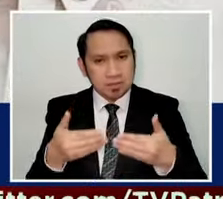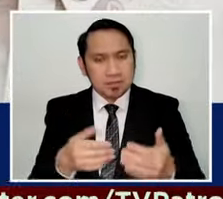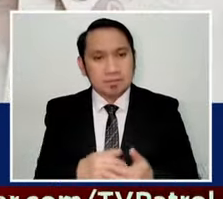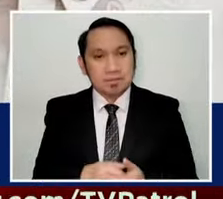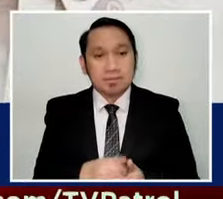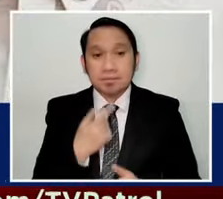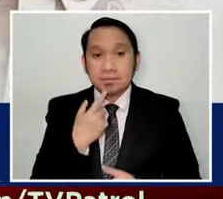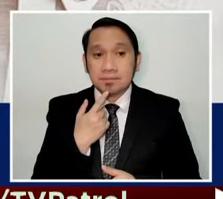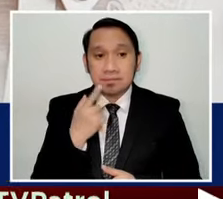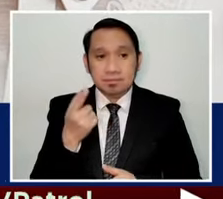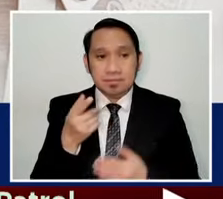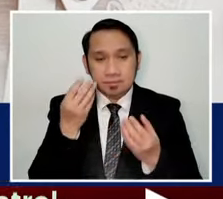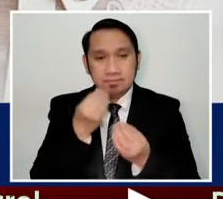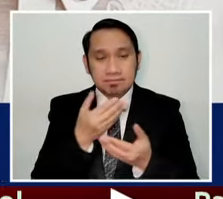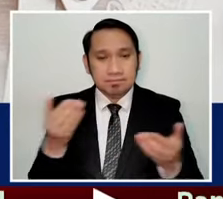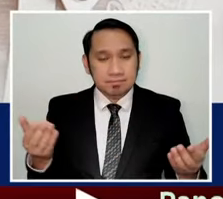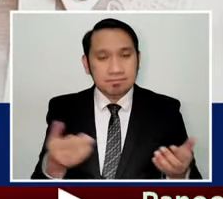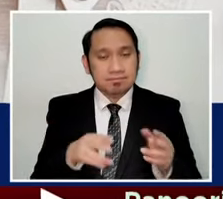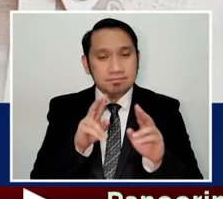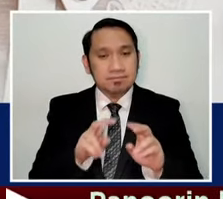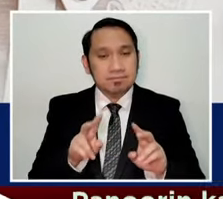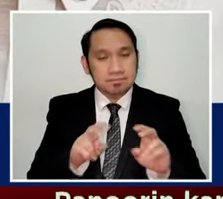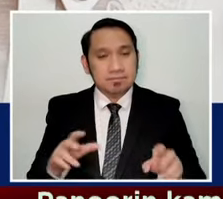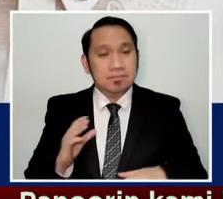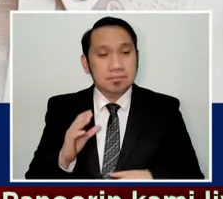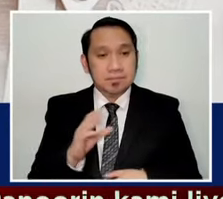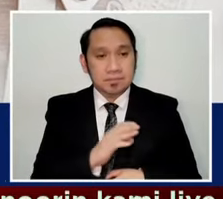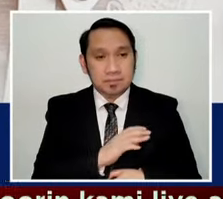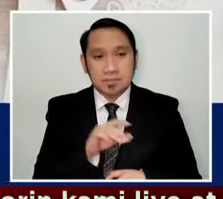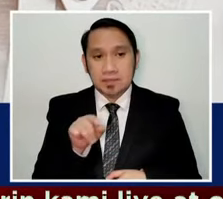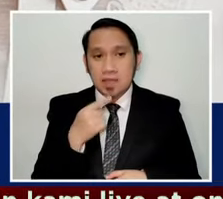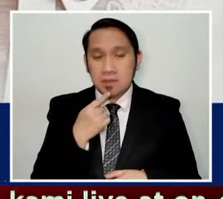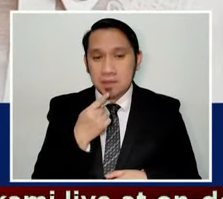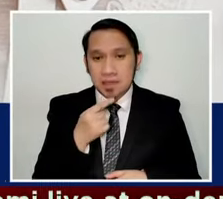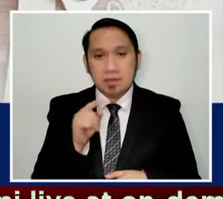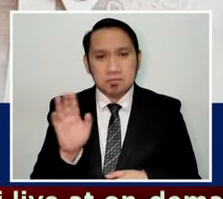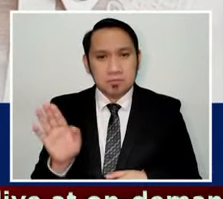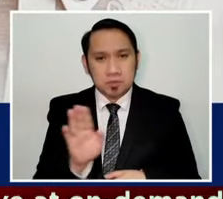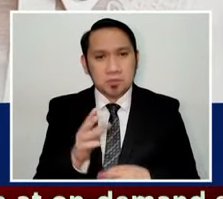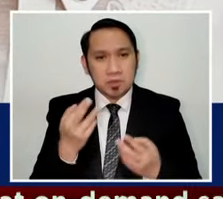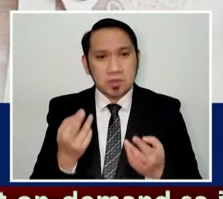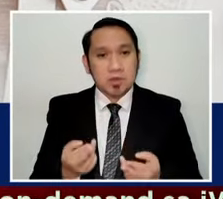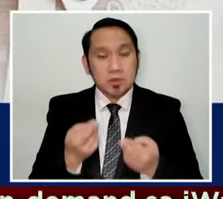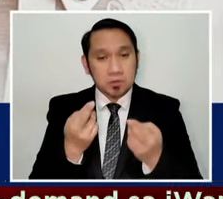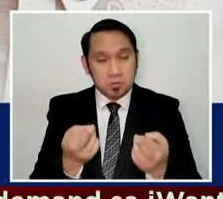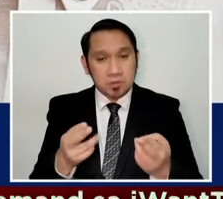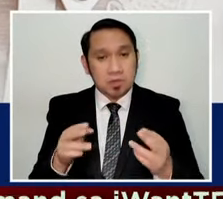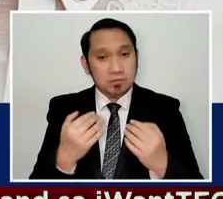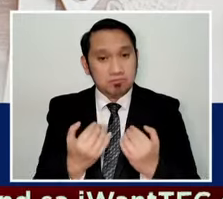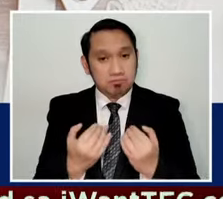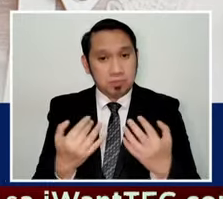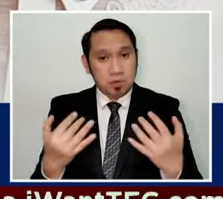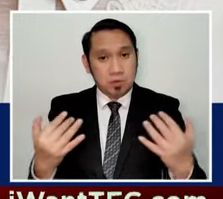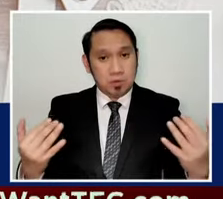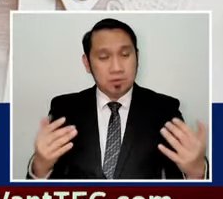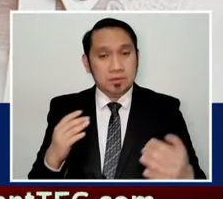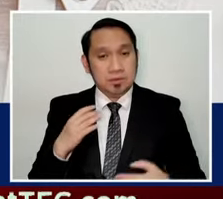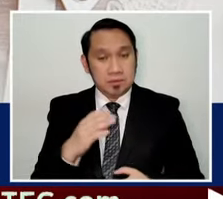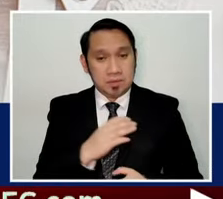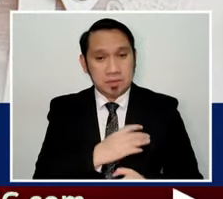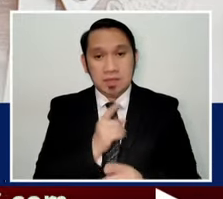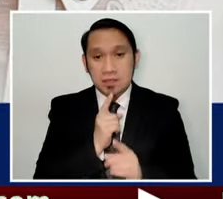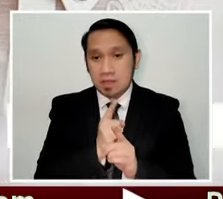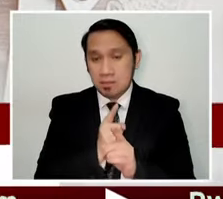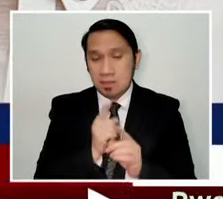Dalipe sa lahat ng imbestigasyon ng komite. Kaya ito na raw muna ang bahalang magrekomenda sa plenaryo ng Kamara ng tamang paraan